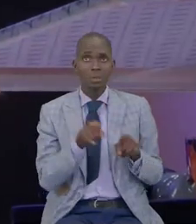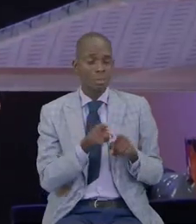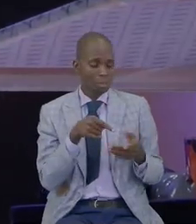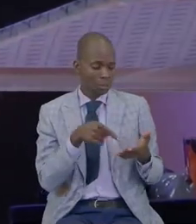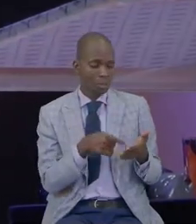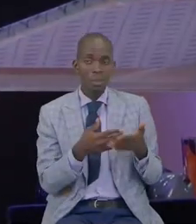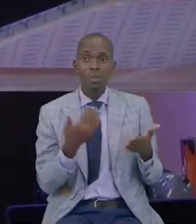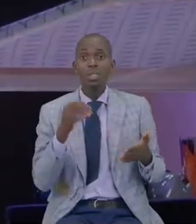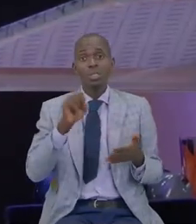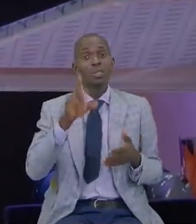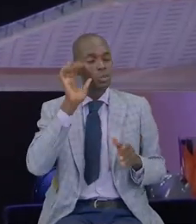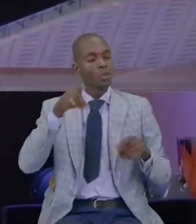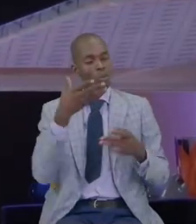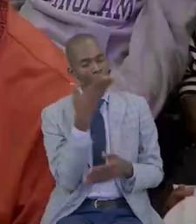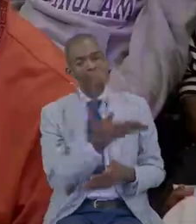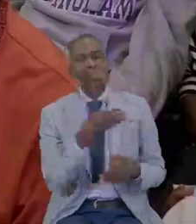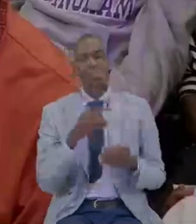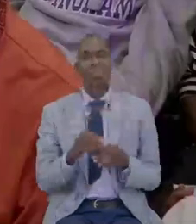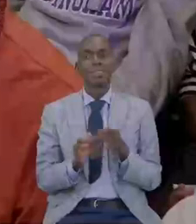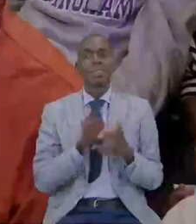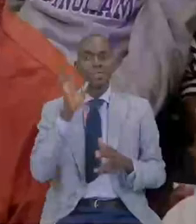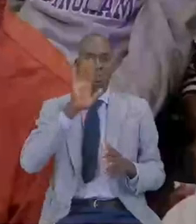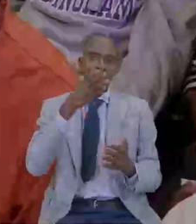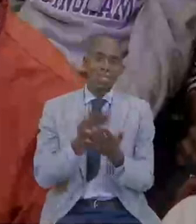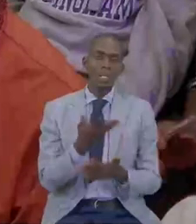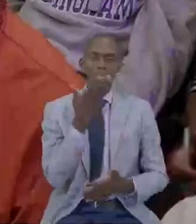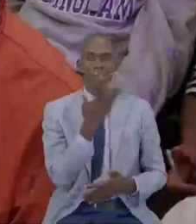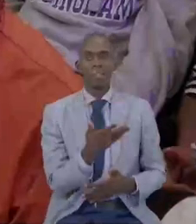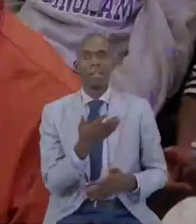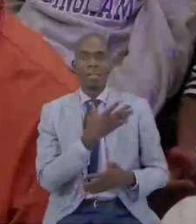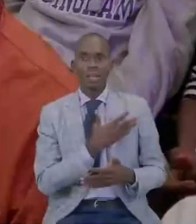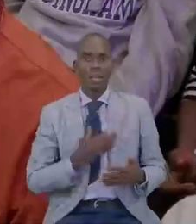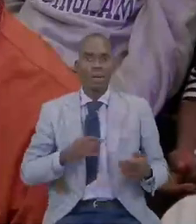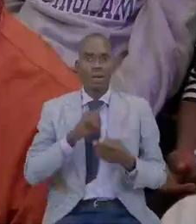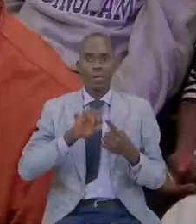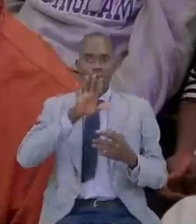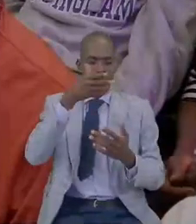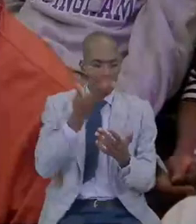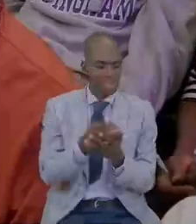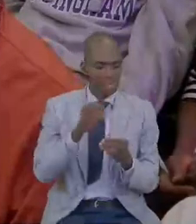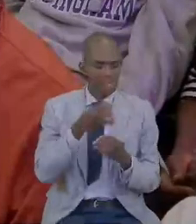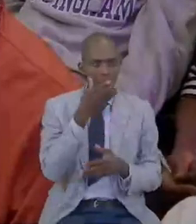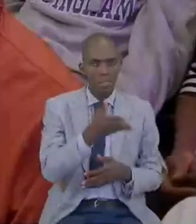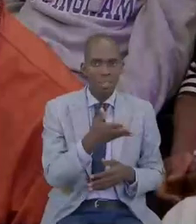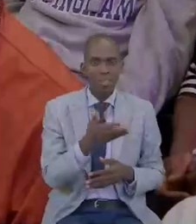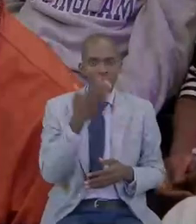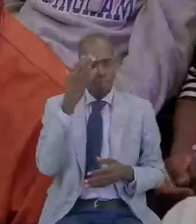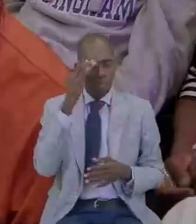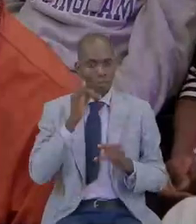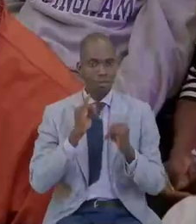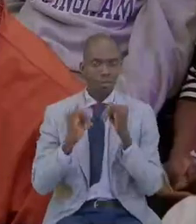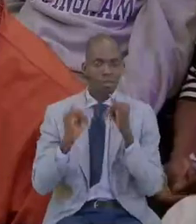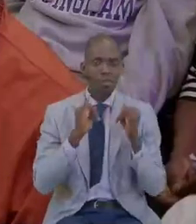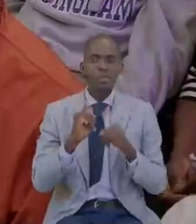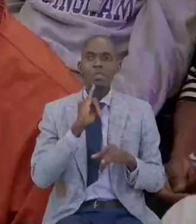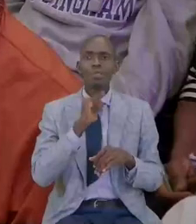tu iras là-bas. Mais tu arriveras là-bas. Alors, quand tu seras là-bas, l'entretien, ce n'est pas seulement